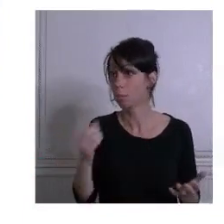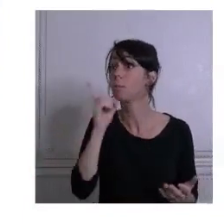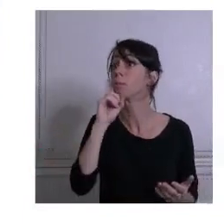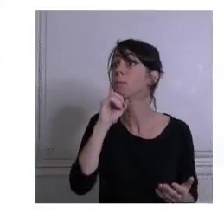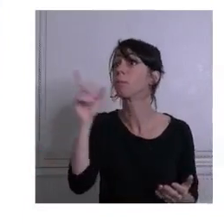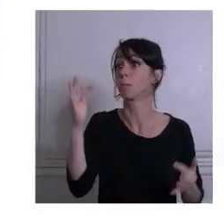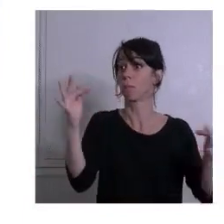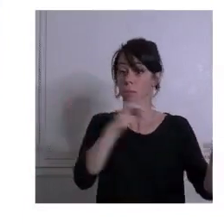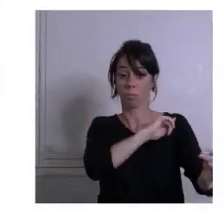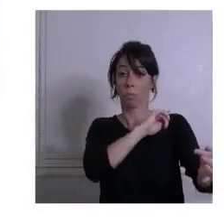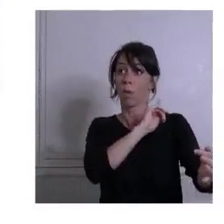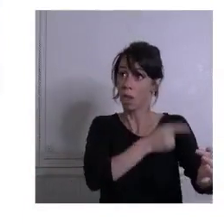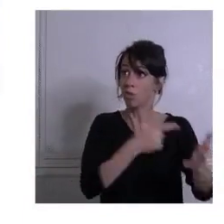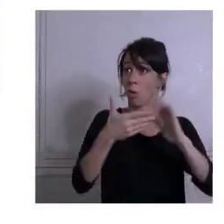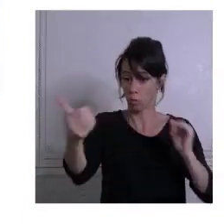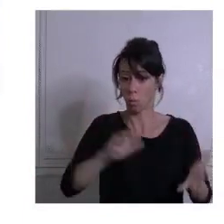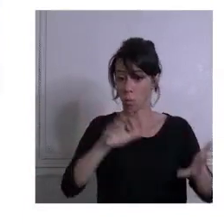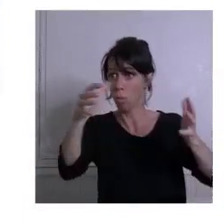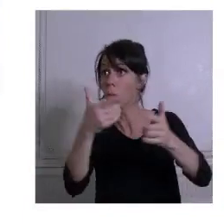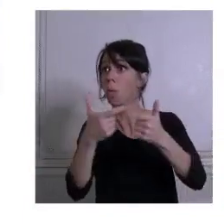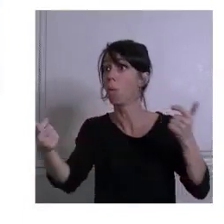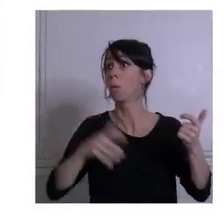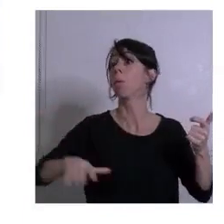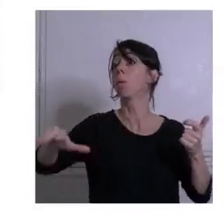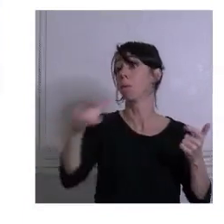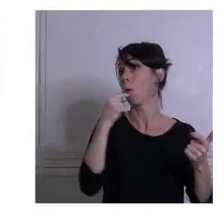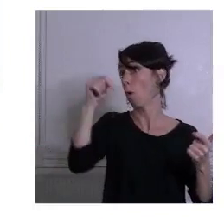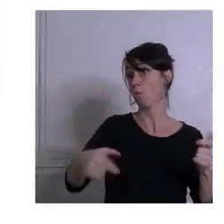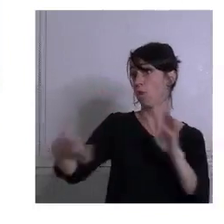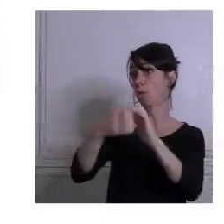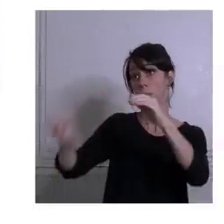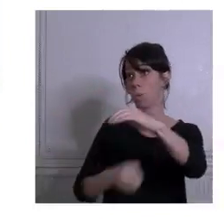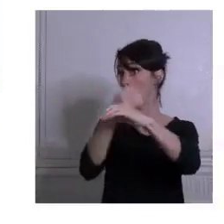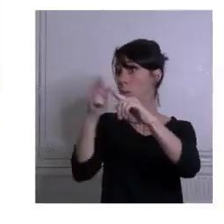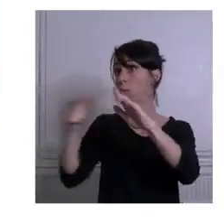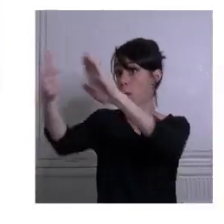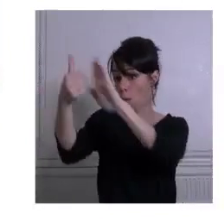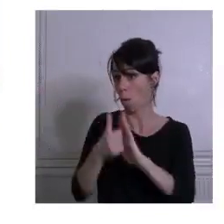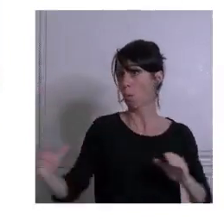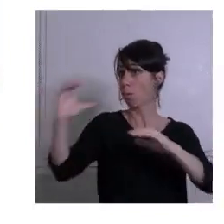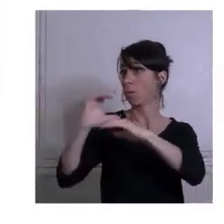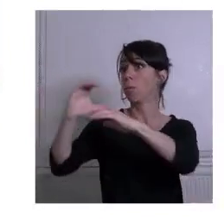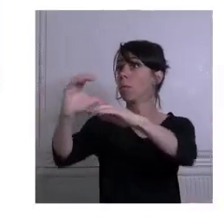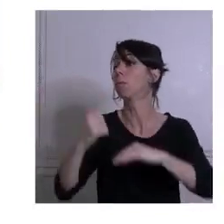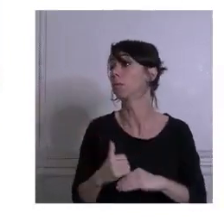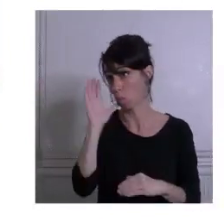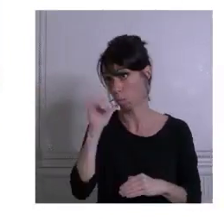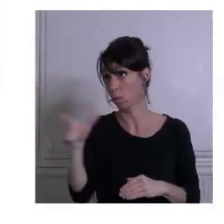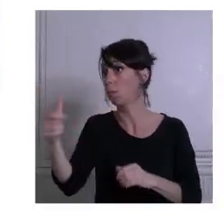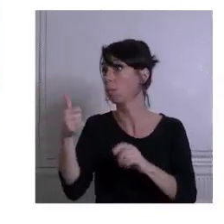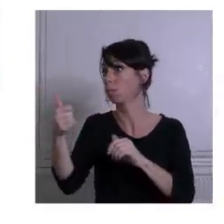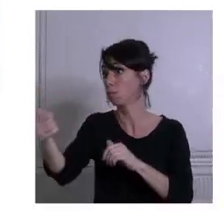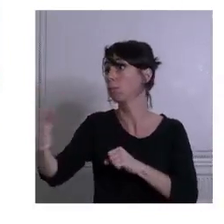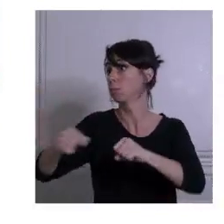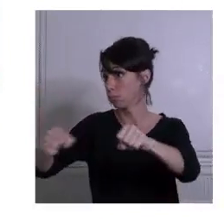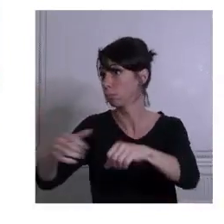part. Et c'est surtout pas le sens du débat qu'on voulait avoir ce soir. Moi, je peux prendre un schéma, faire une note interne et l'appliquer. J'ai